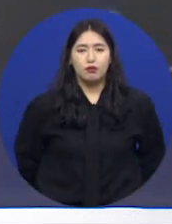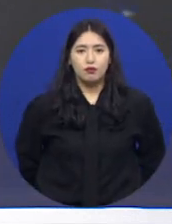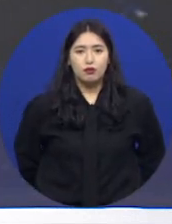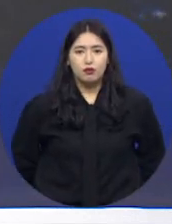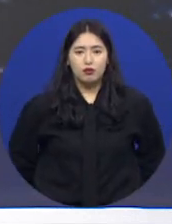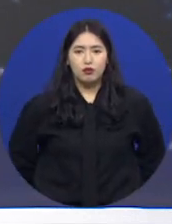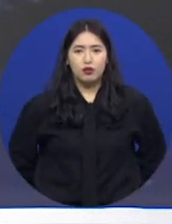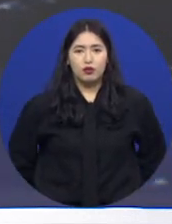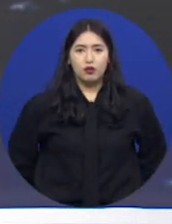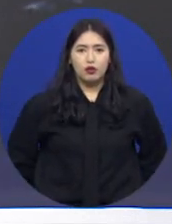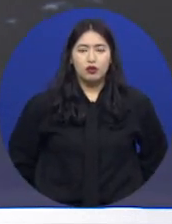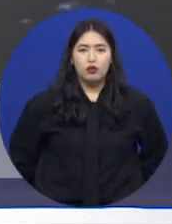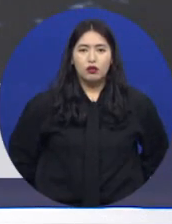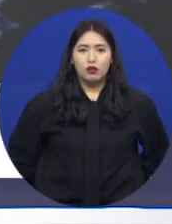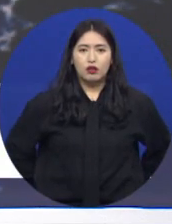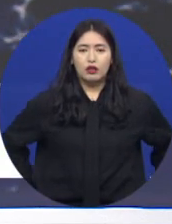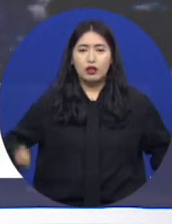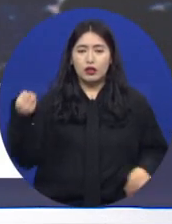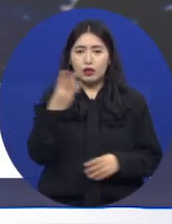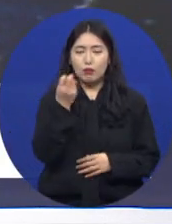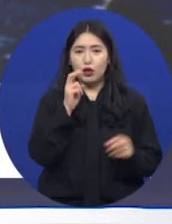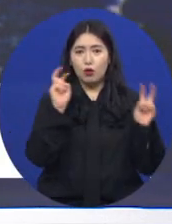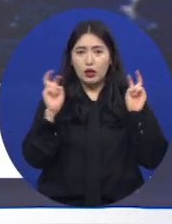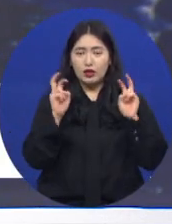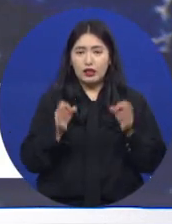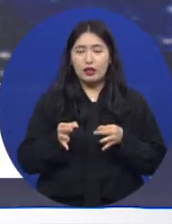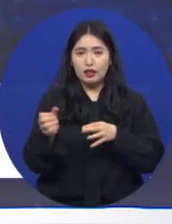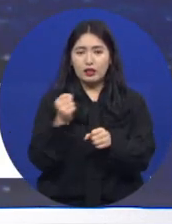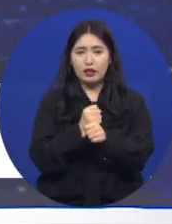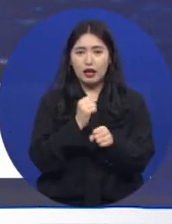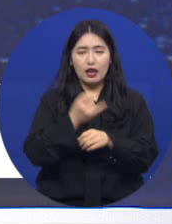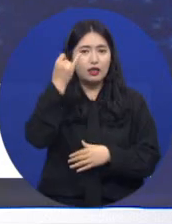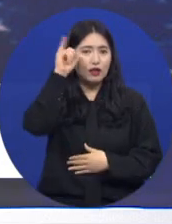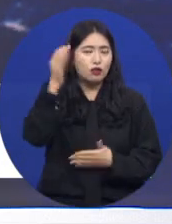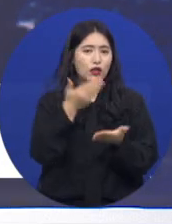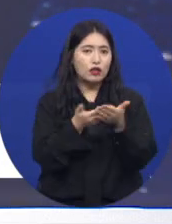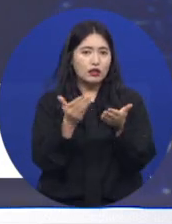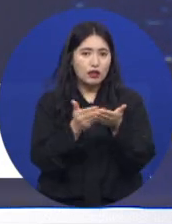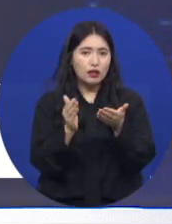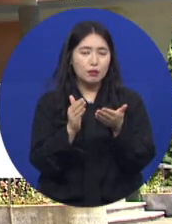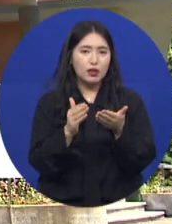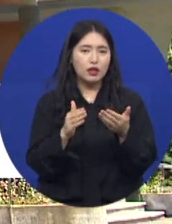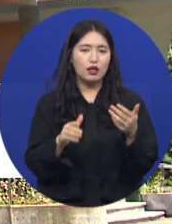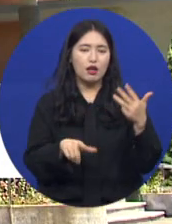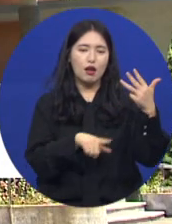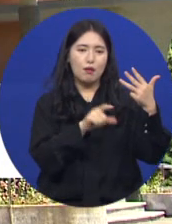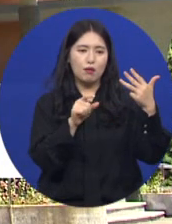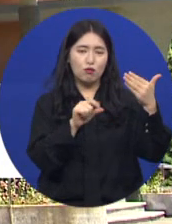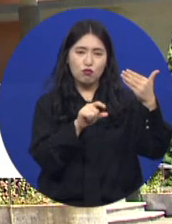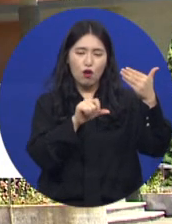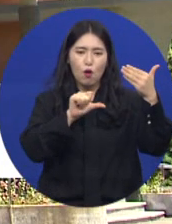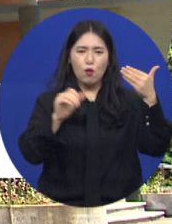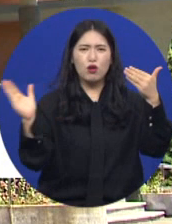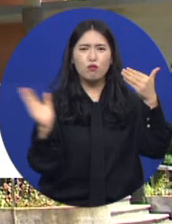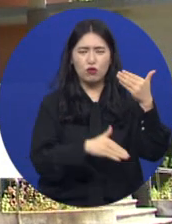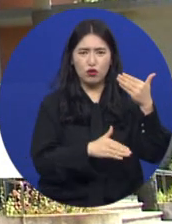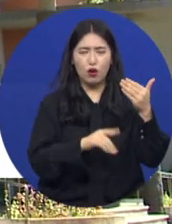고 이건희 삼성전자 회장의 유족들이 기증한 이중섭 원화 작품이 다음 달 5일부터